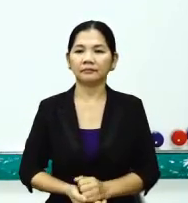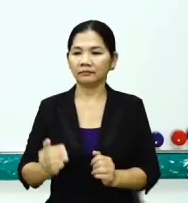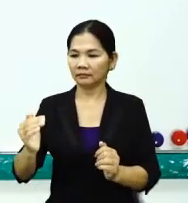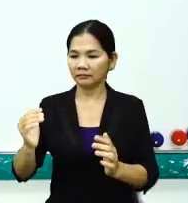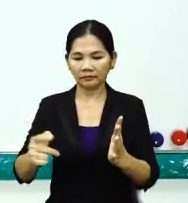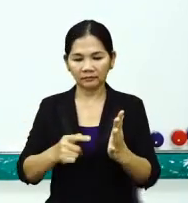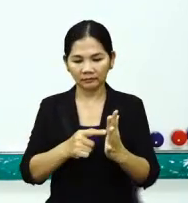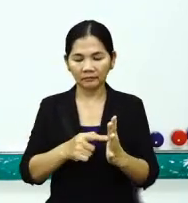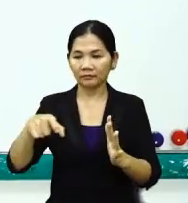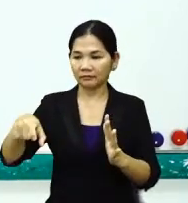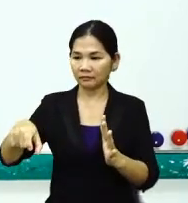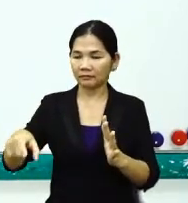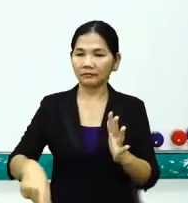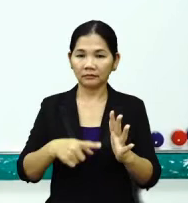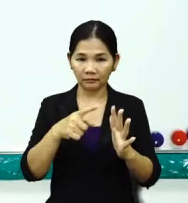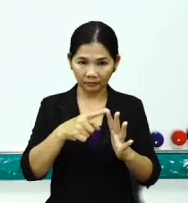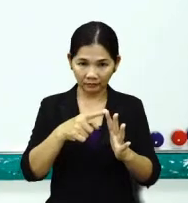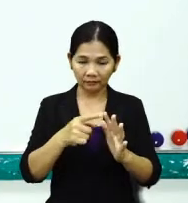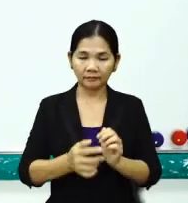sổ phí